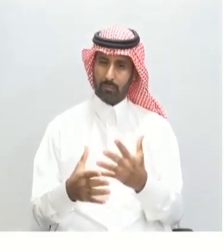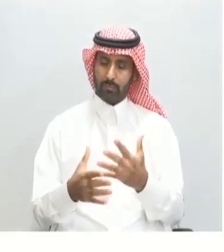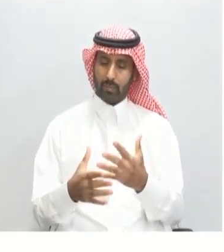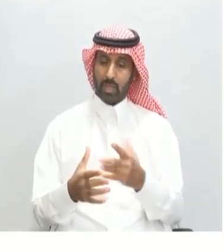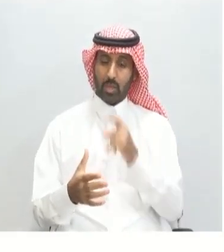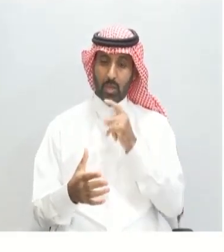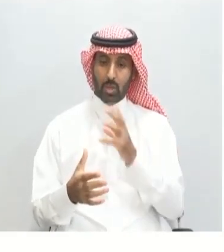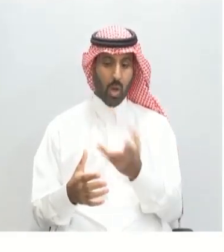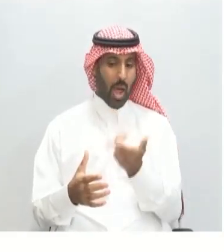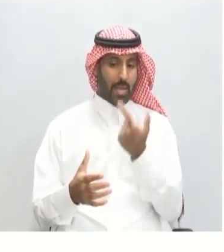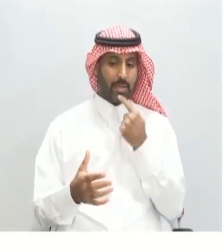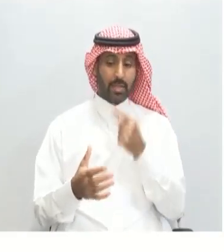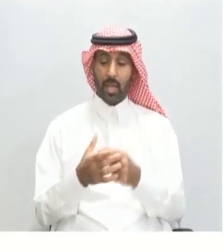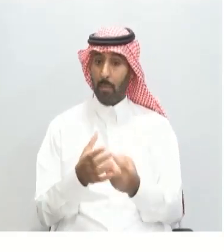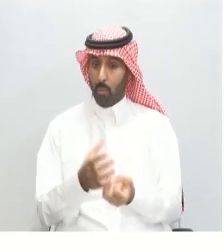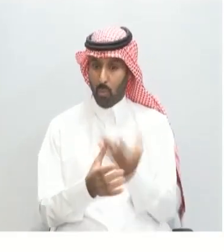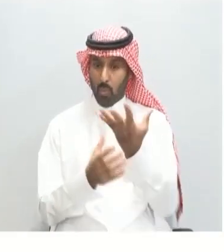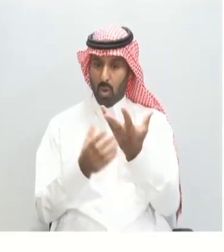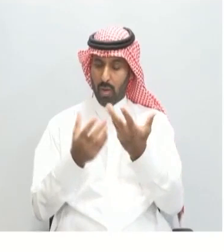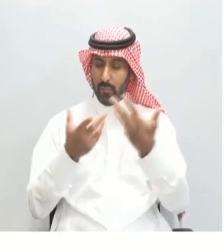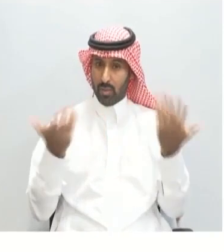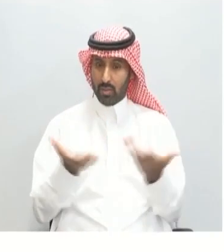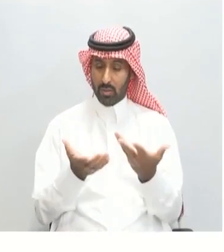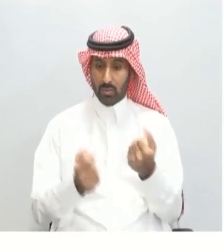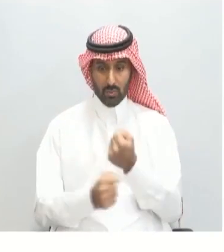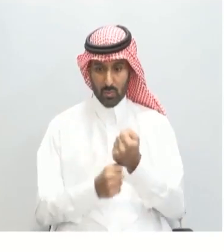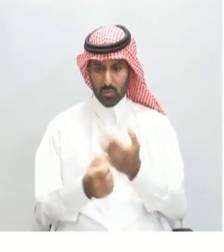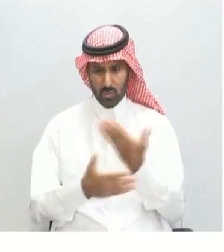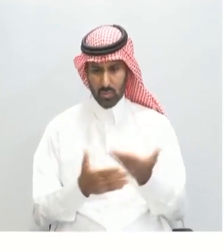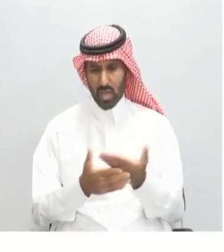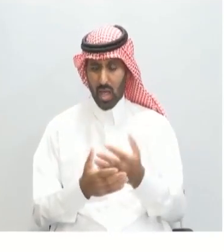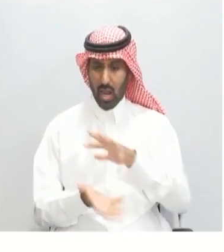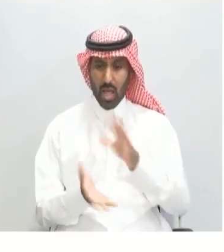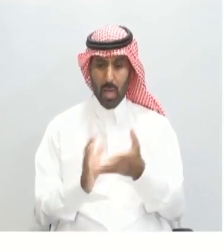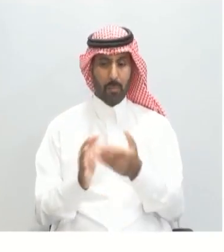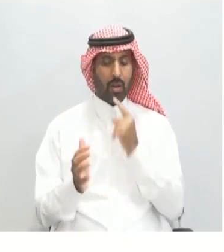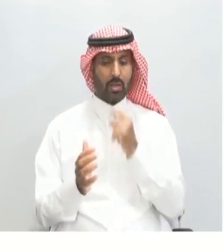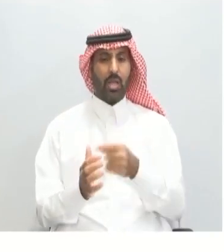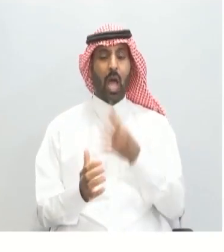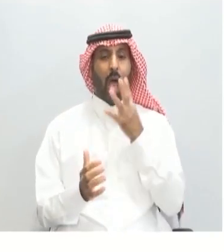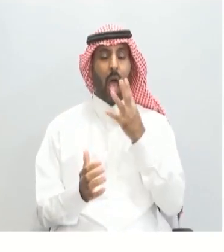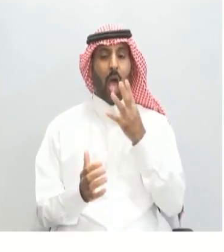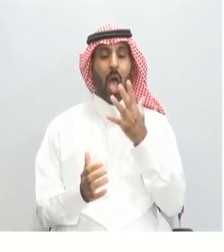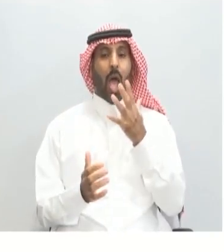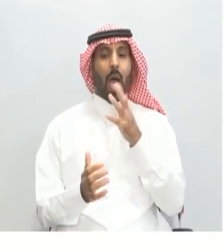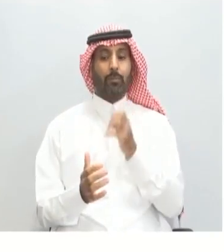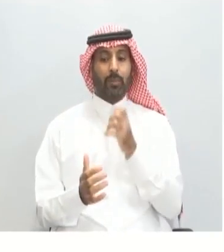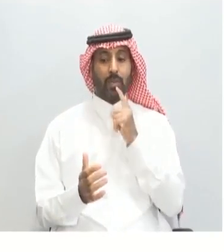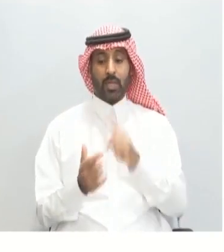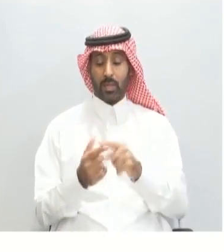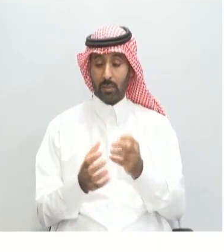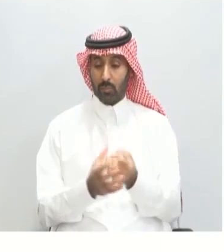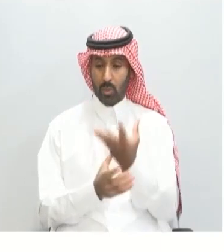يقدر عدد البراكين الثائره او النشطه في العالم بما يقارب ال500 بركان وكلها